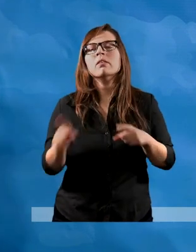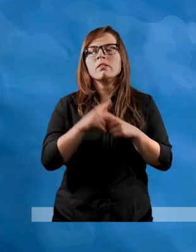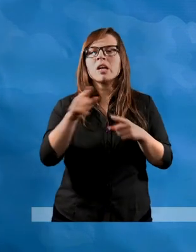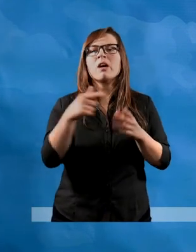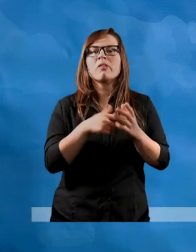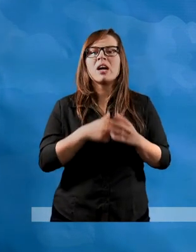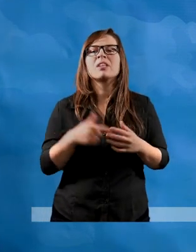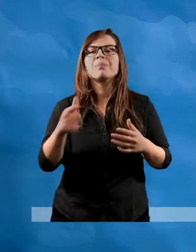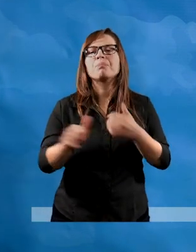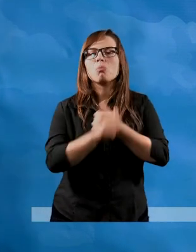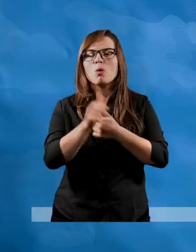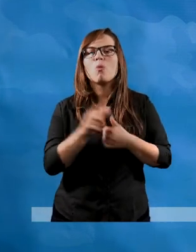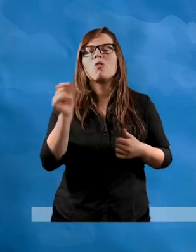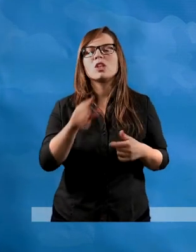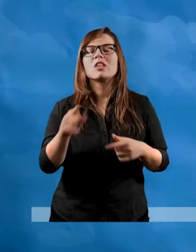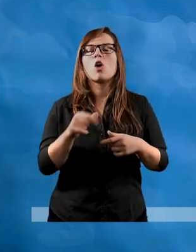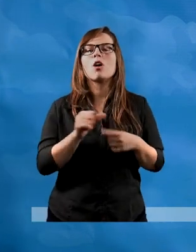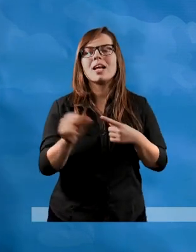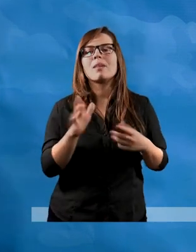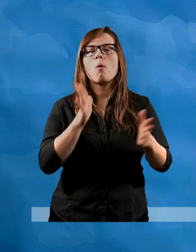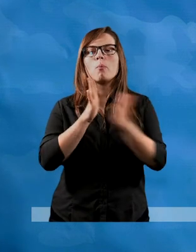też to życie nam wydłuża i powoduje, że jest po prostu